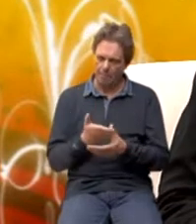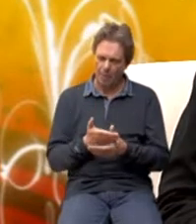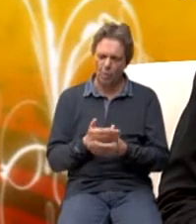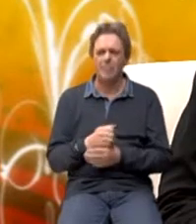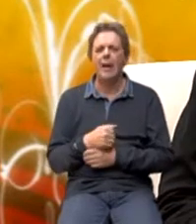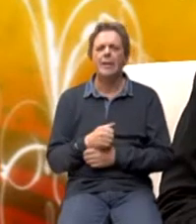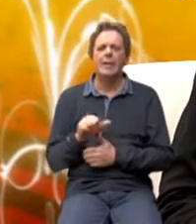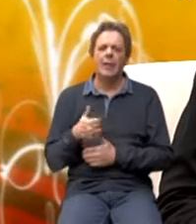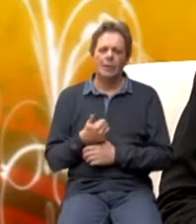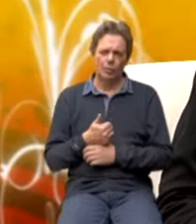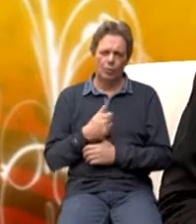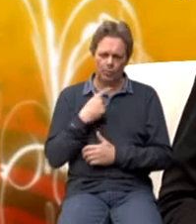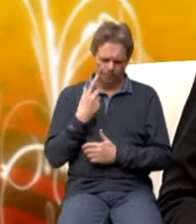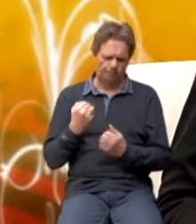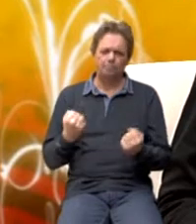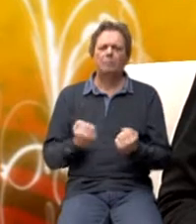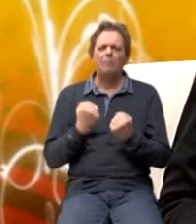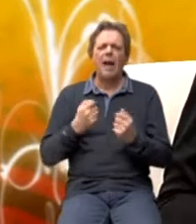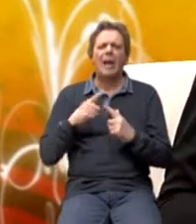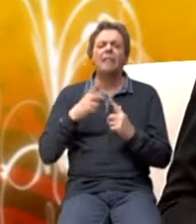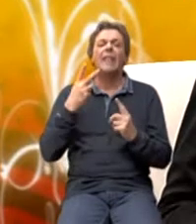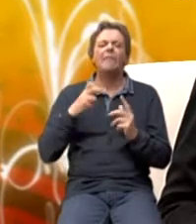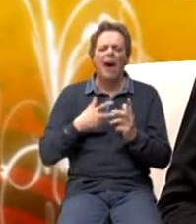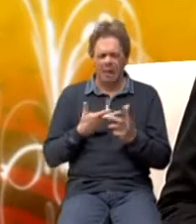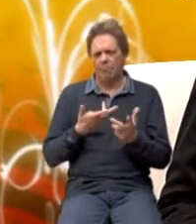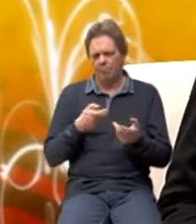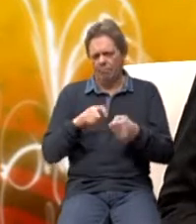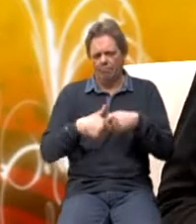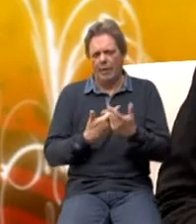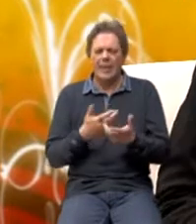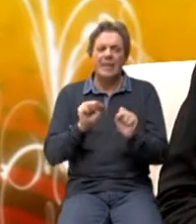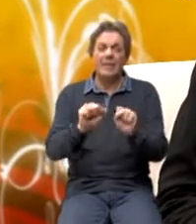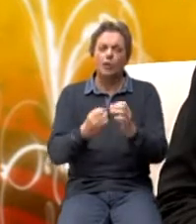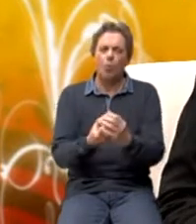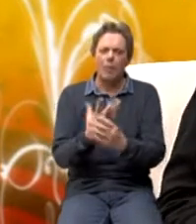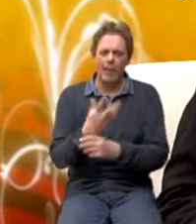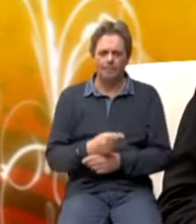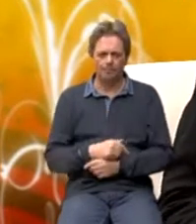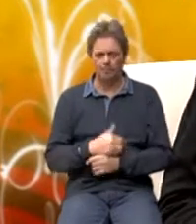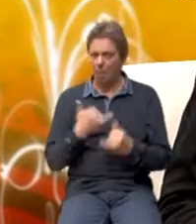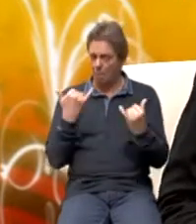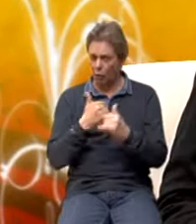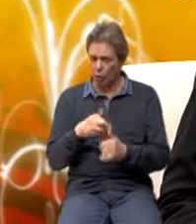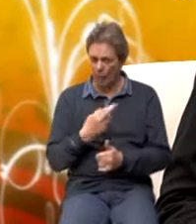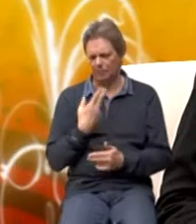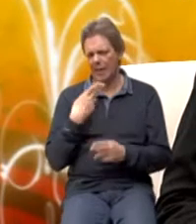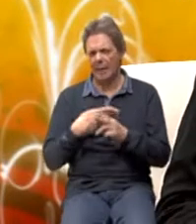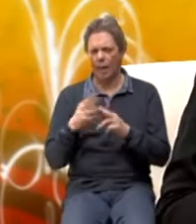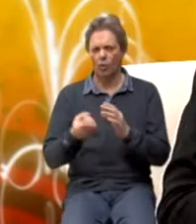prilozima navedene su aktivne tvari u sredstvima za zaštitu bilja. Pogrešna je percepcija da se